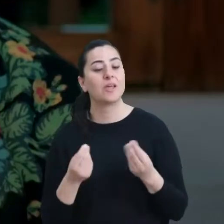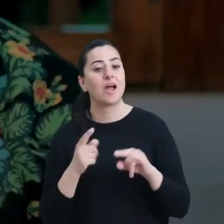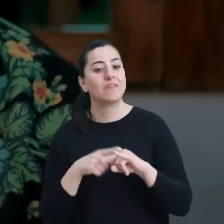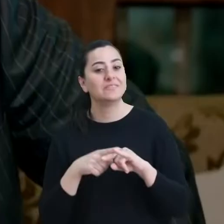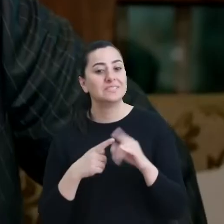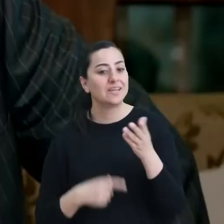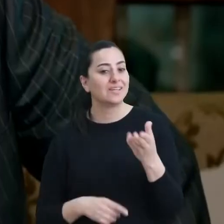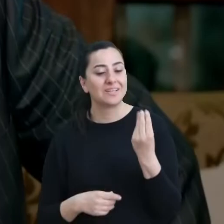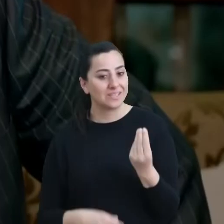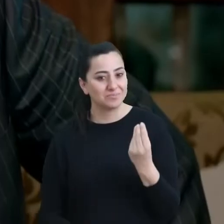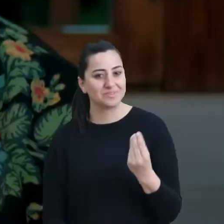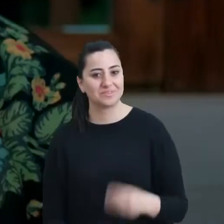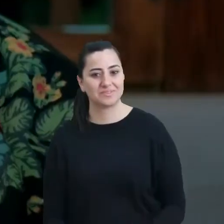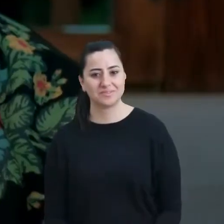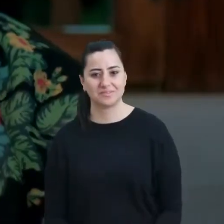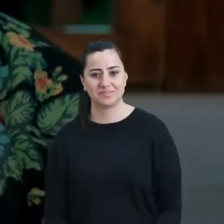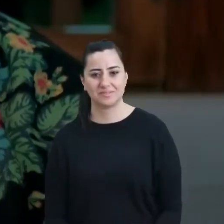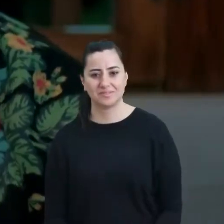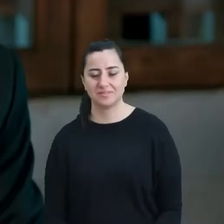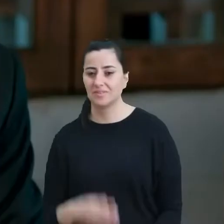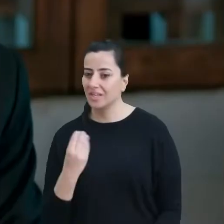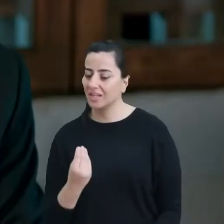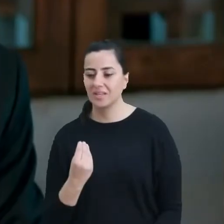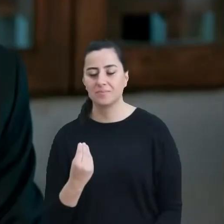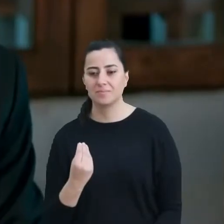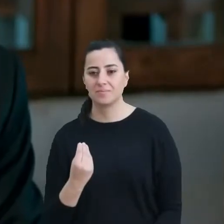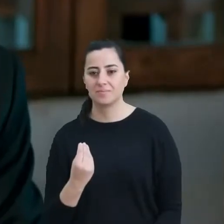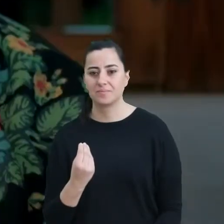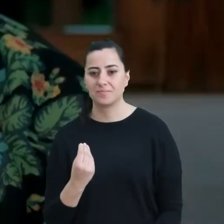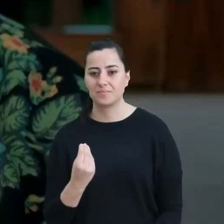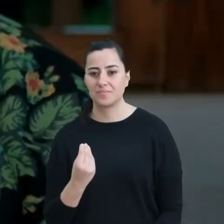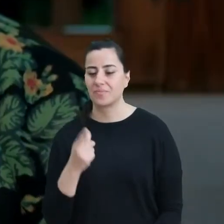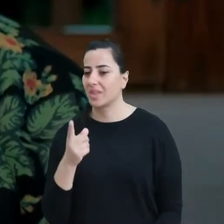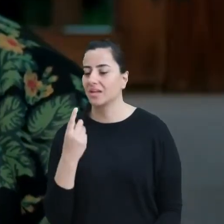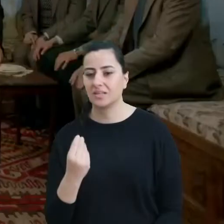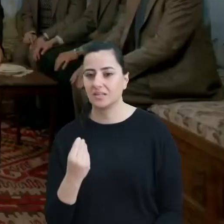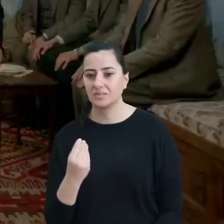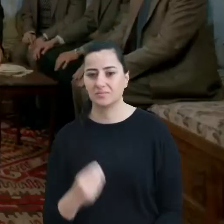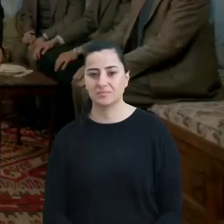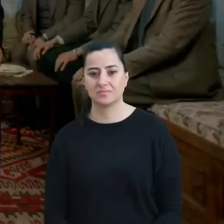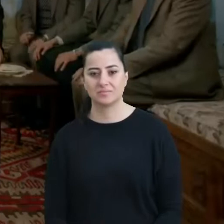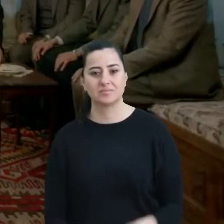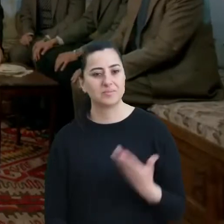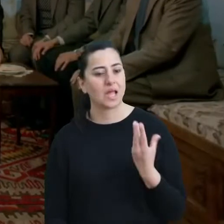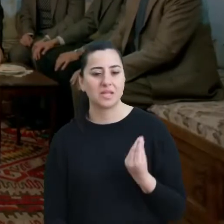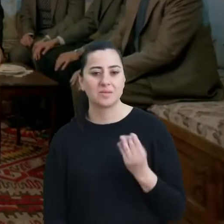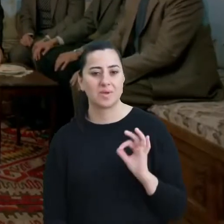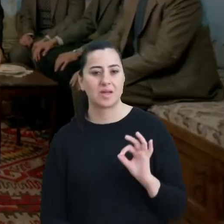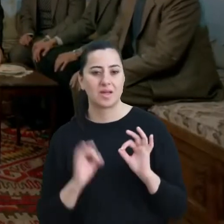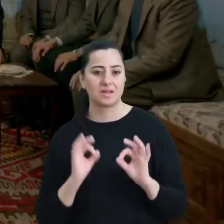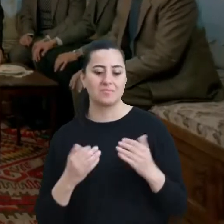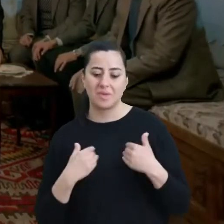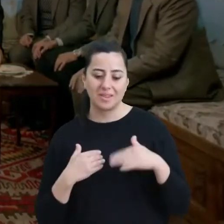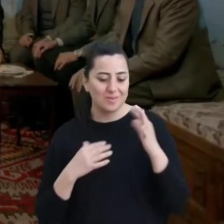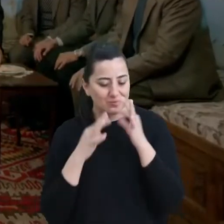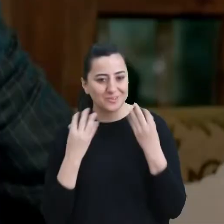Hafize, nasılsın? İyi mi? İyiyim Halil. Sen nasılsın? Nasıl olayım? Bende bir